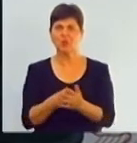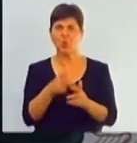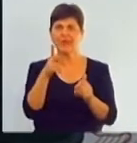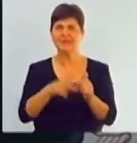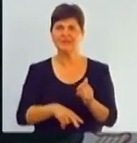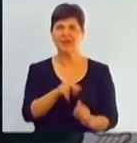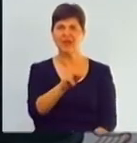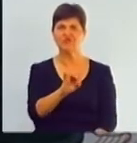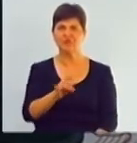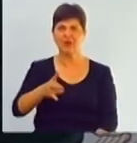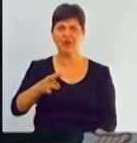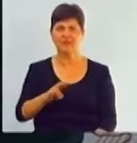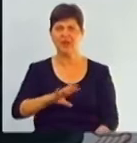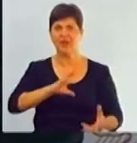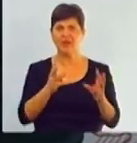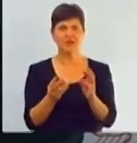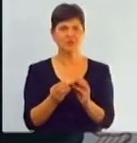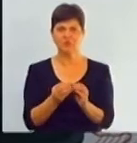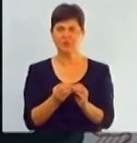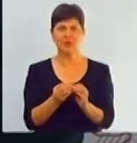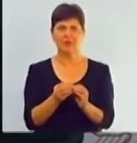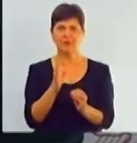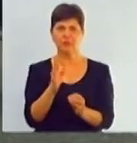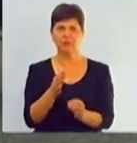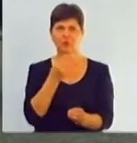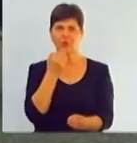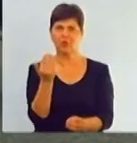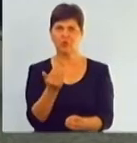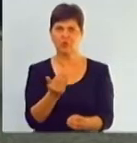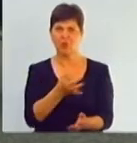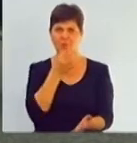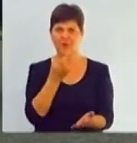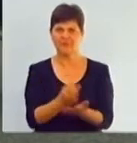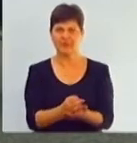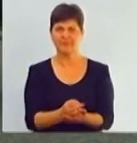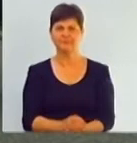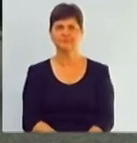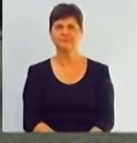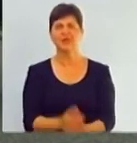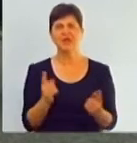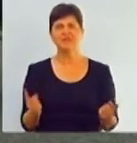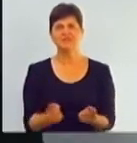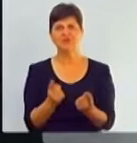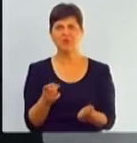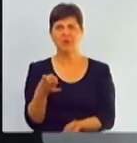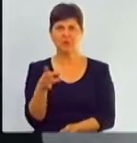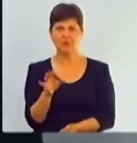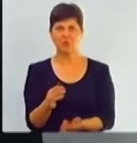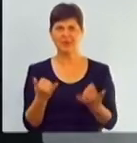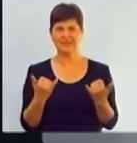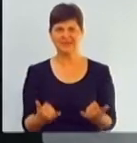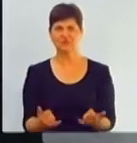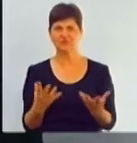даної перевірки буде доповідь на Кабміні керівника нашої служби. Перші висновки. Звичайно, на сьогоднішній день